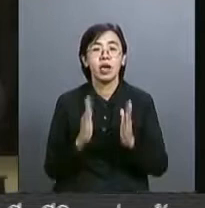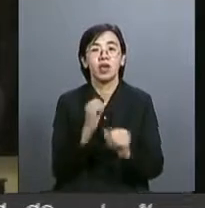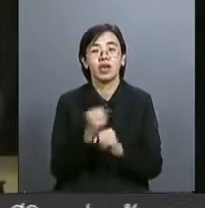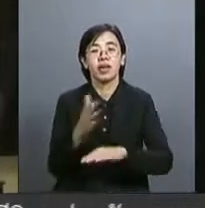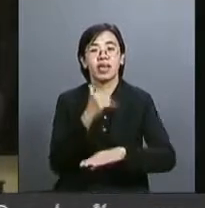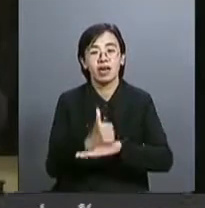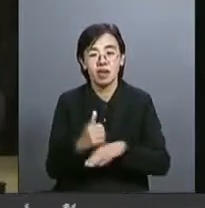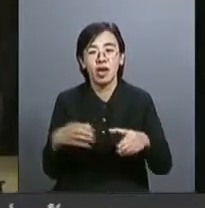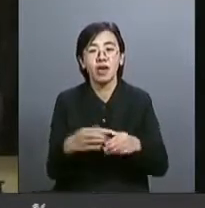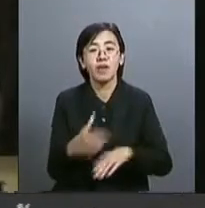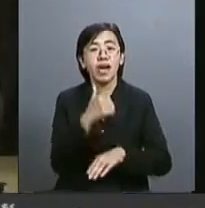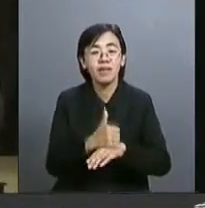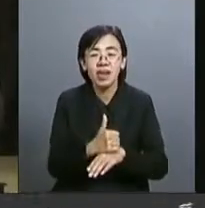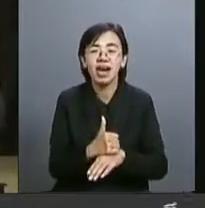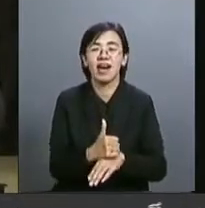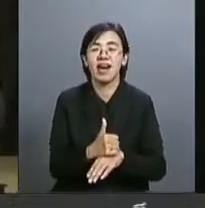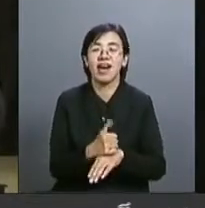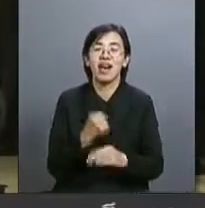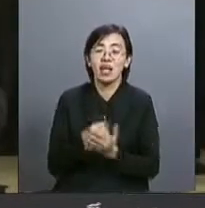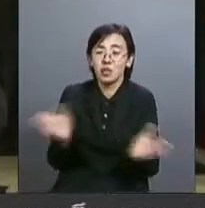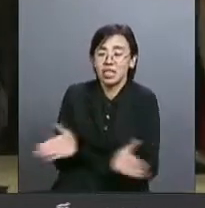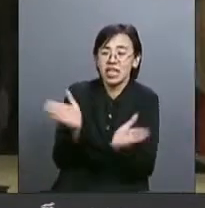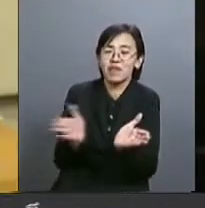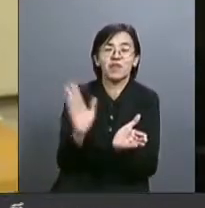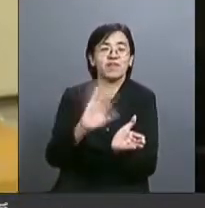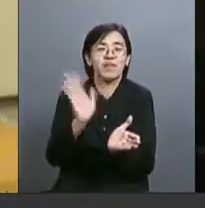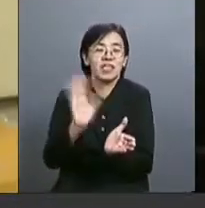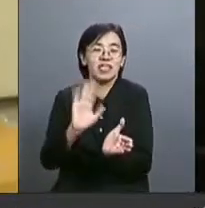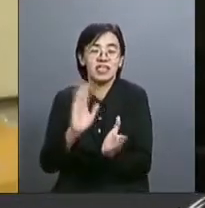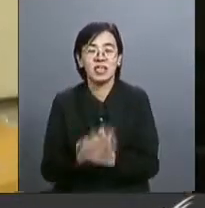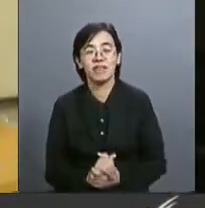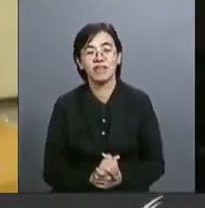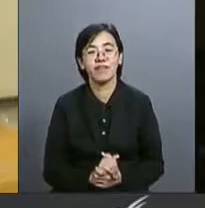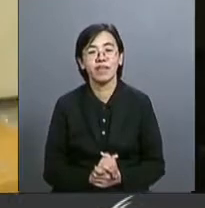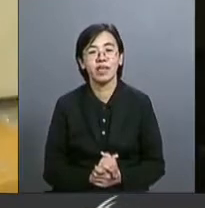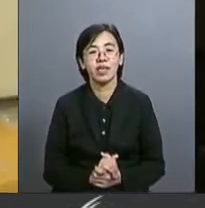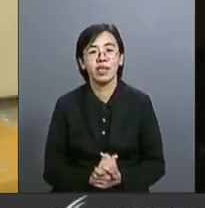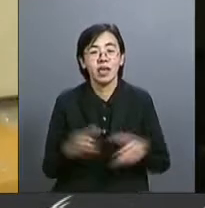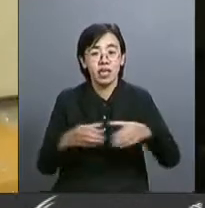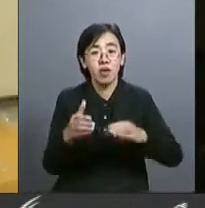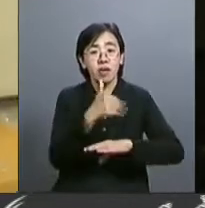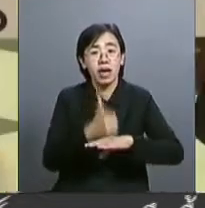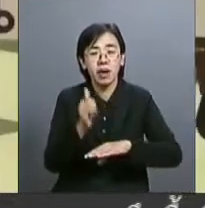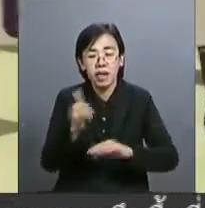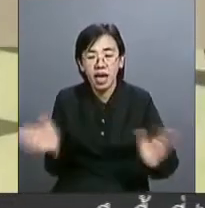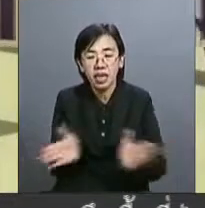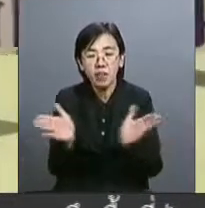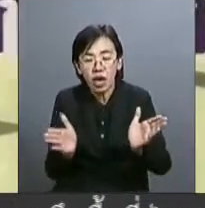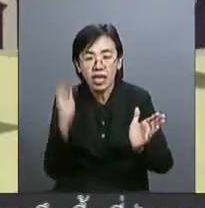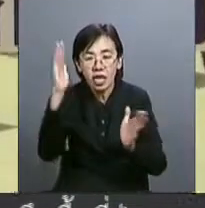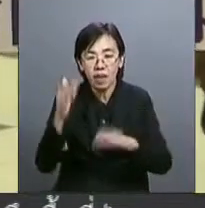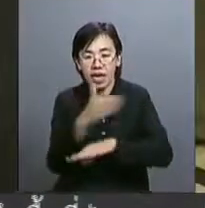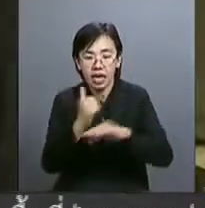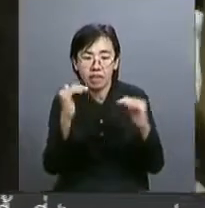หรือกลุ่มพรรคการเมืองอาจจะไม่ใช่กองหนุนขนาดแท้หรือตัวจริงในสถานการณ์นี้แต่อาจจะเป็นกองหนุนเพื่อรักษาสมดุลทาง